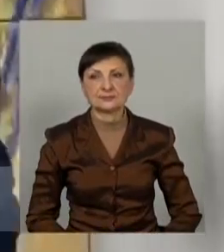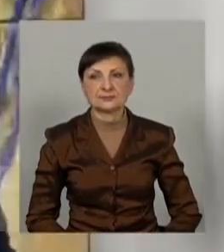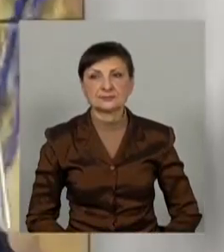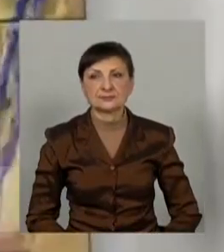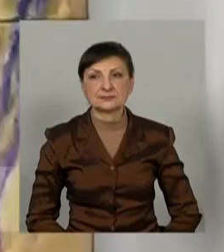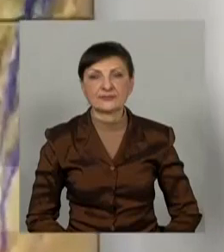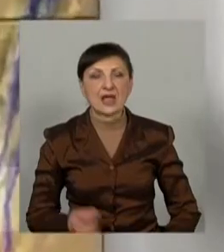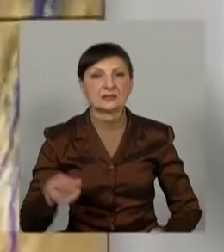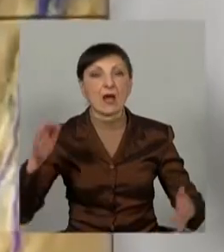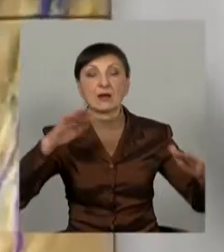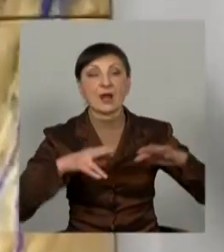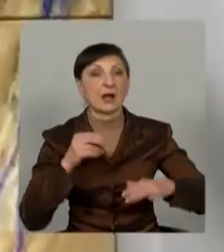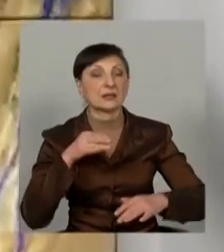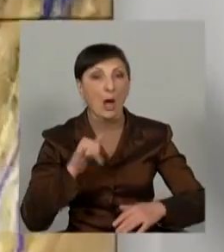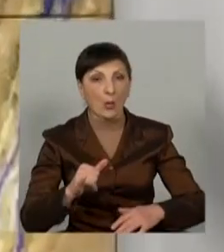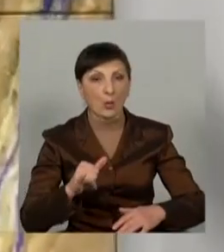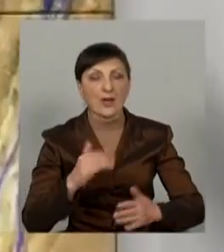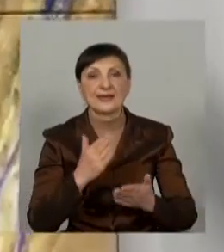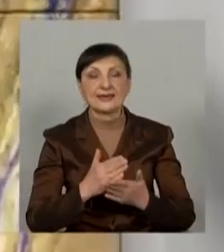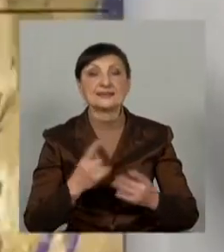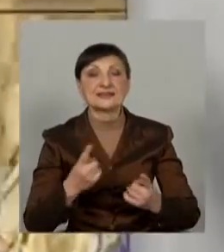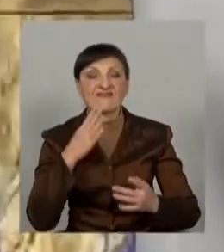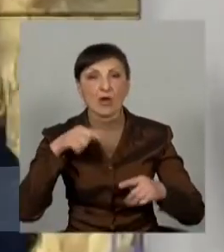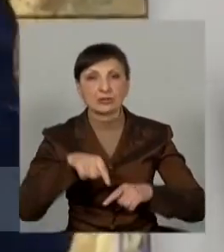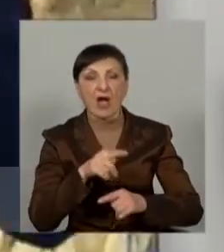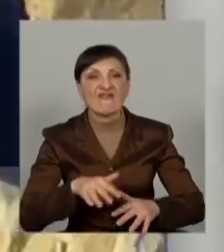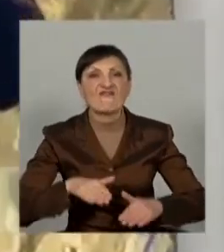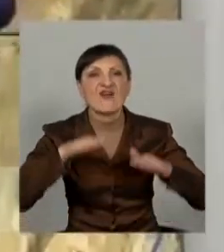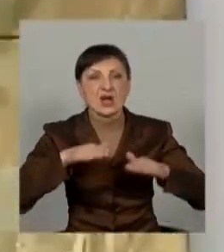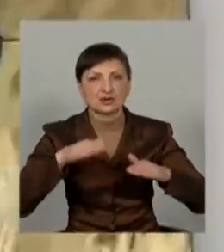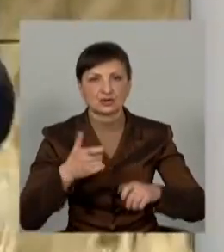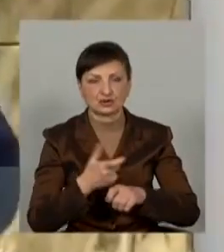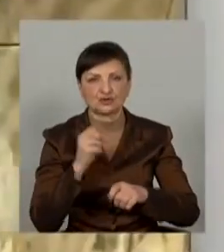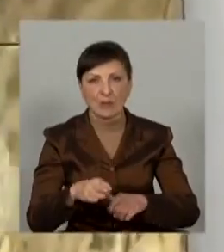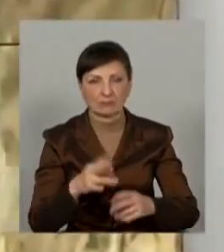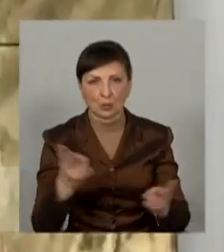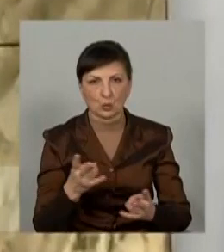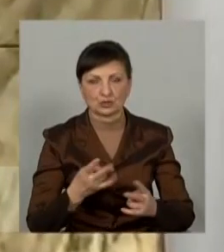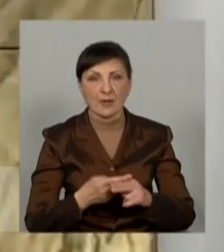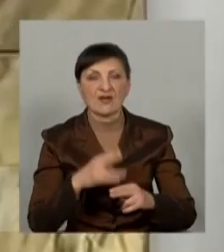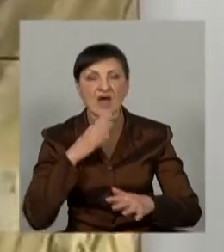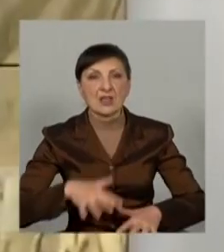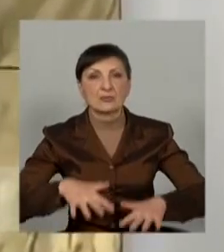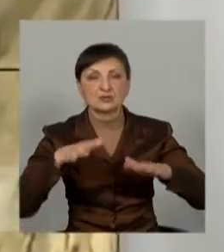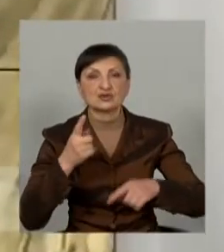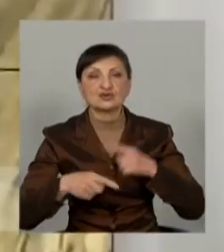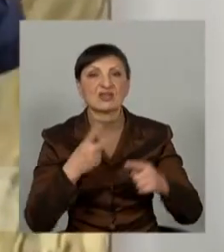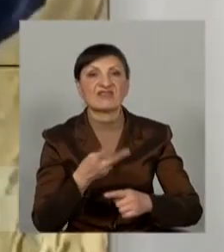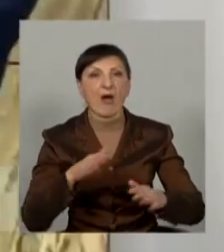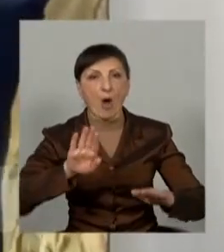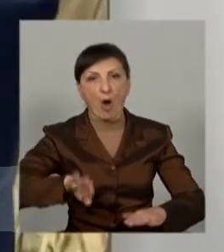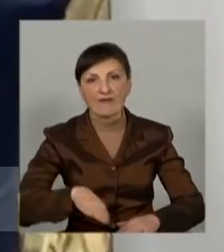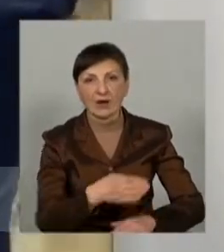На хребтах Каратау есть естественные каналы, вода везде выше нормы. Из-за этого вода, поступившая через два оврага,